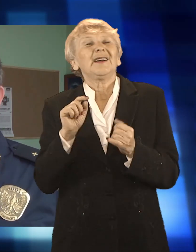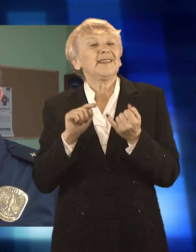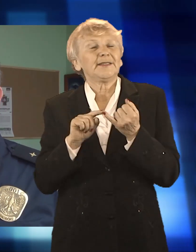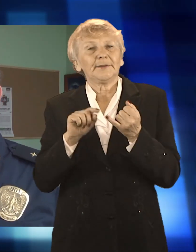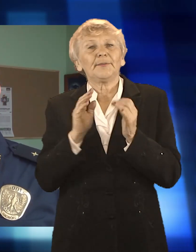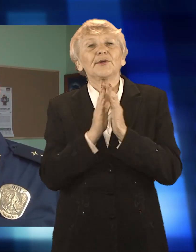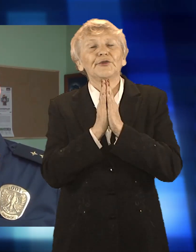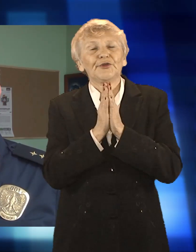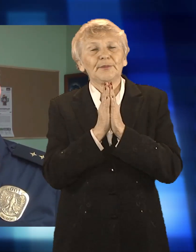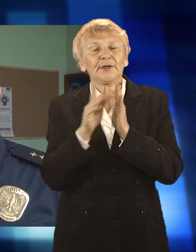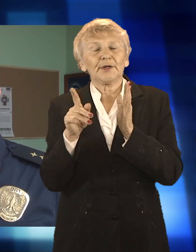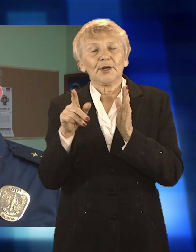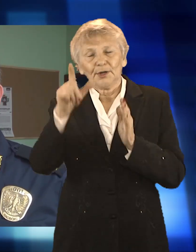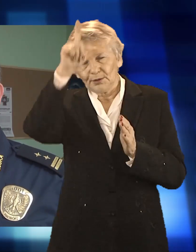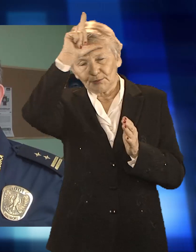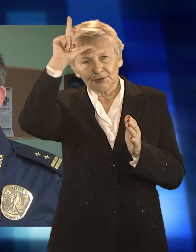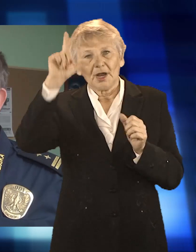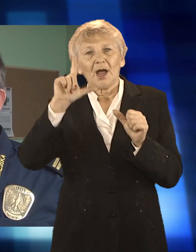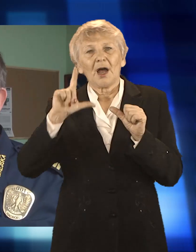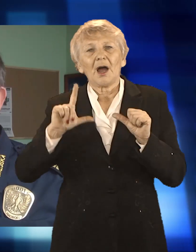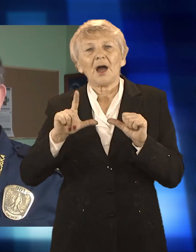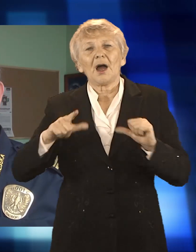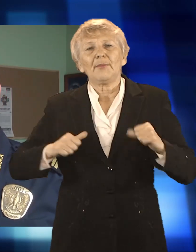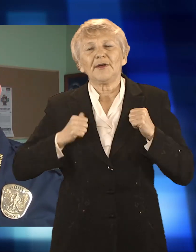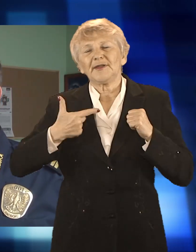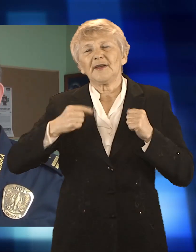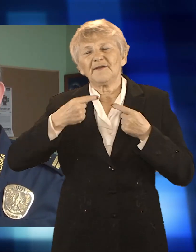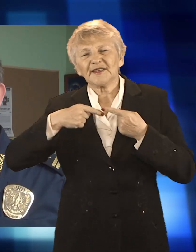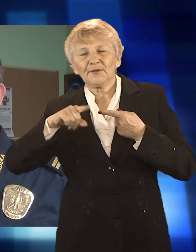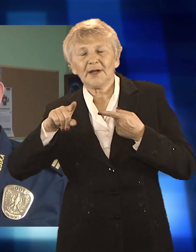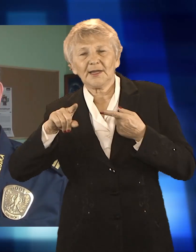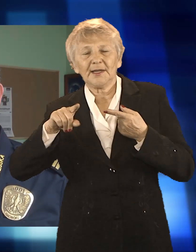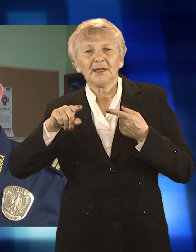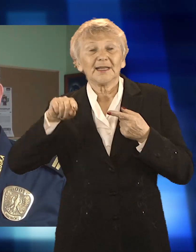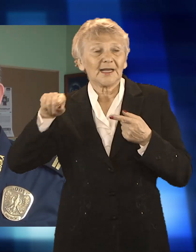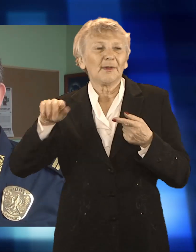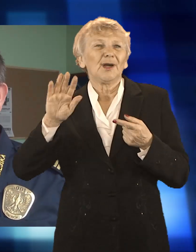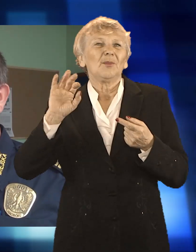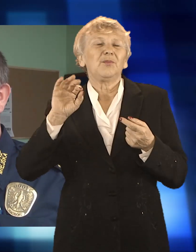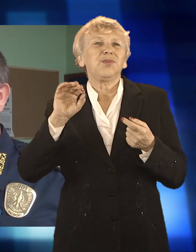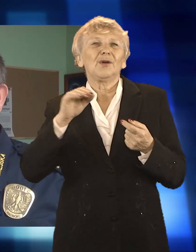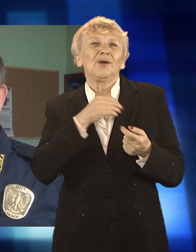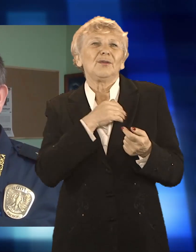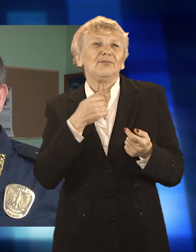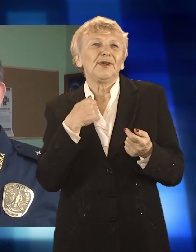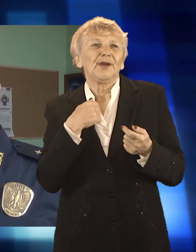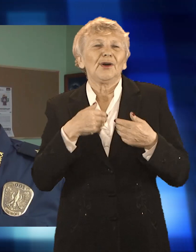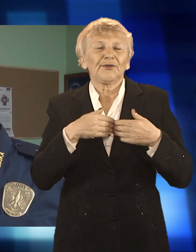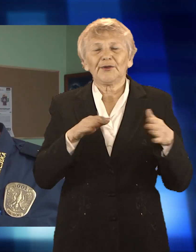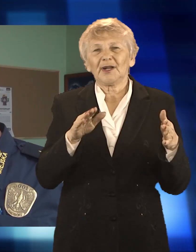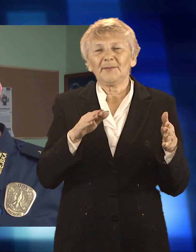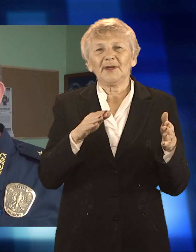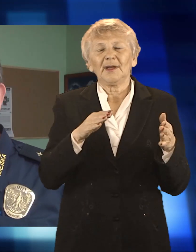żeby zgłoszeń poprzez eSIM odnośnie spalania odpadów nie przesyłali nam, bo my na bieżąco nie otwieramy tego programu. Możemy to otworzyć na